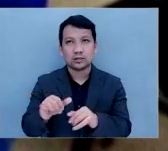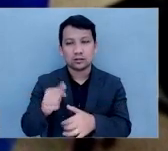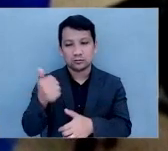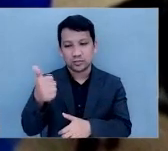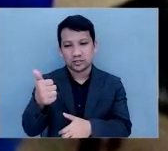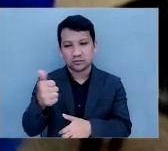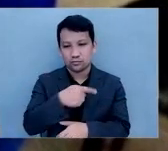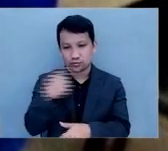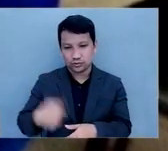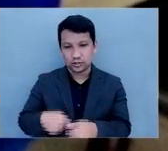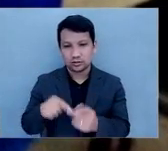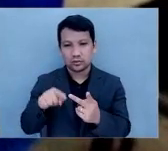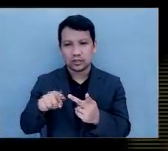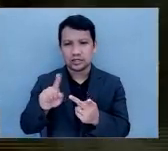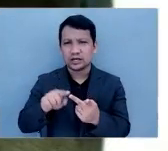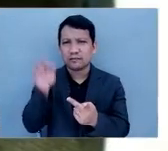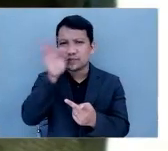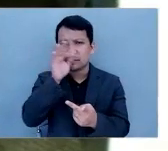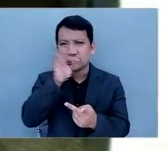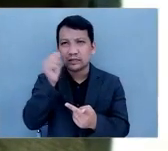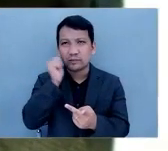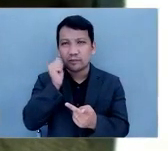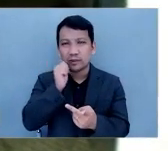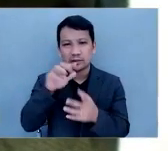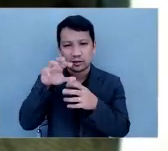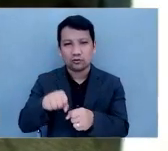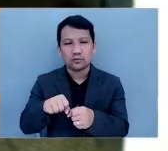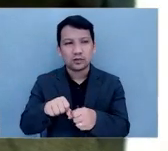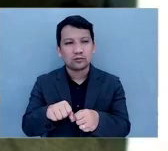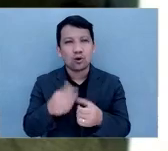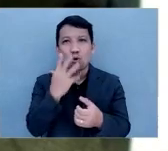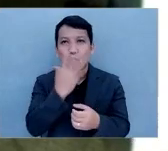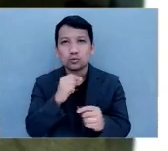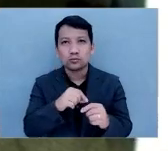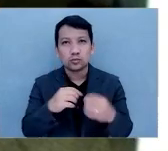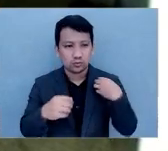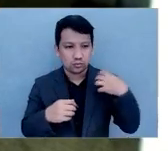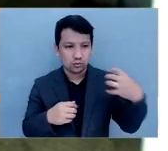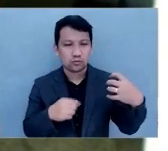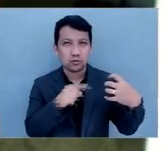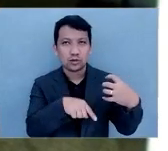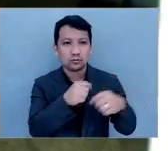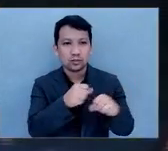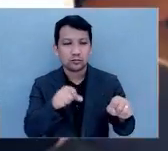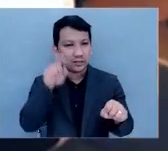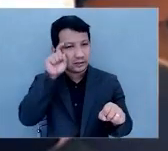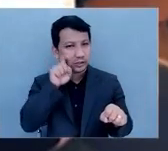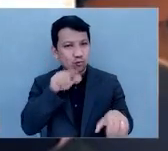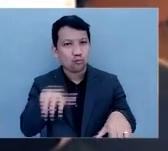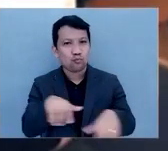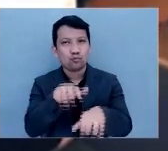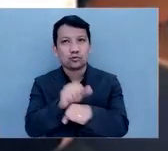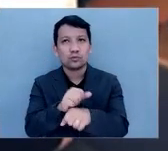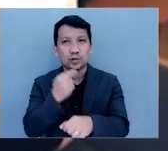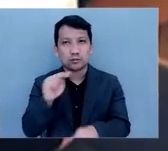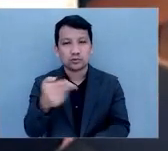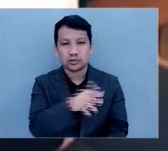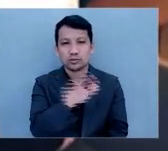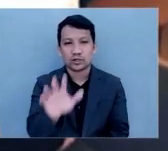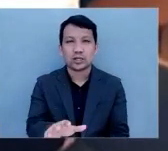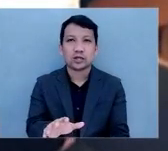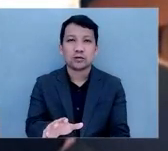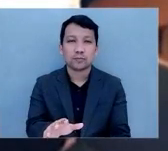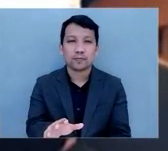Chinese at isang Pinay na nahuli tinutugis naman ang sinasabing amo ng mga sinagip na sex workers nagbabalita mula sa